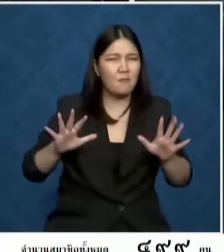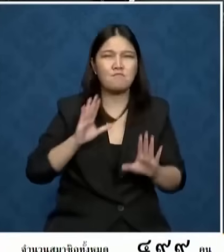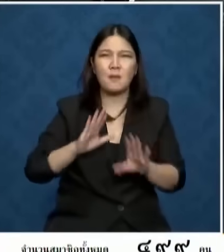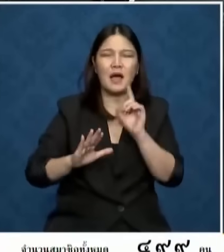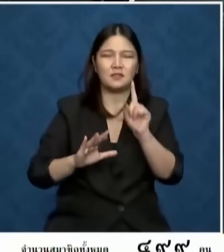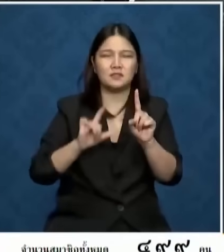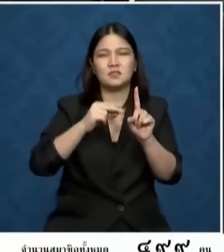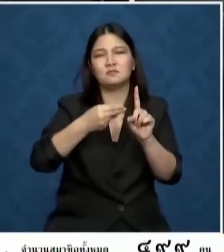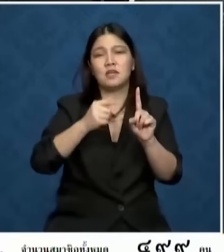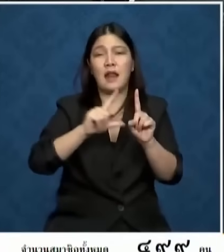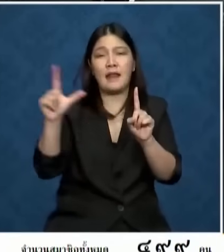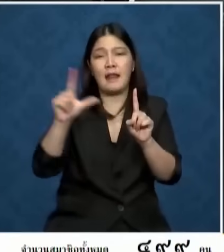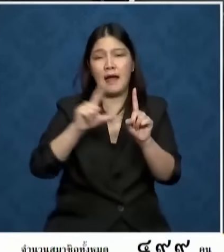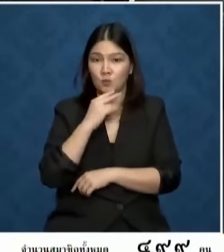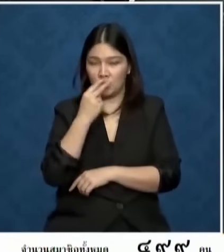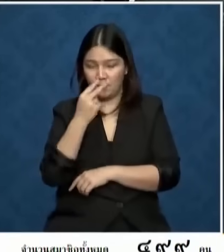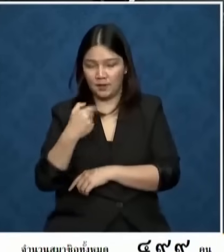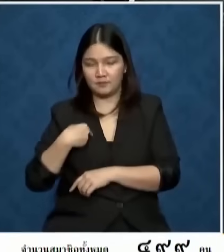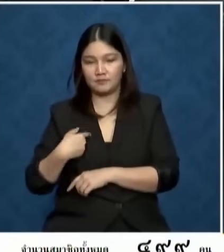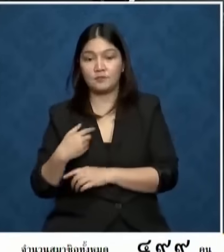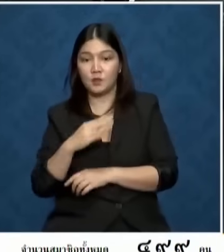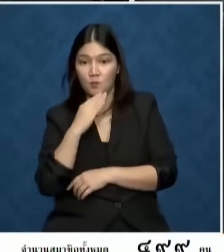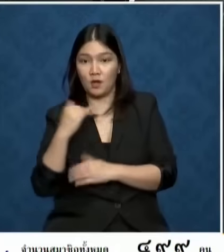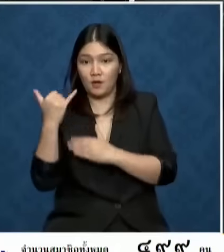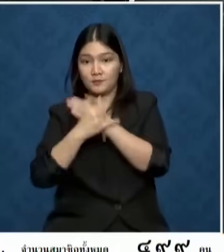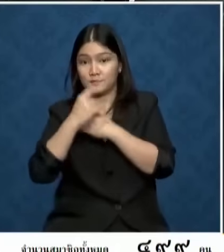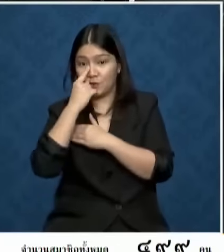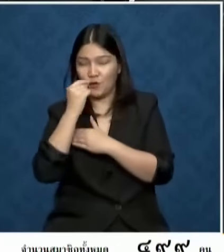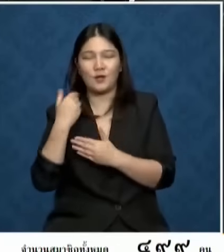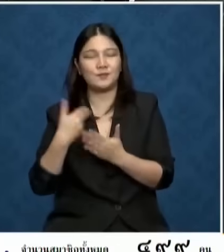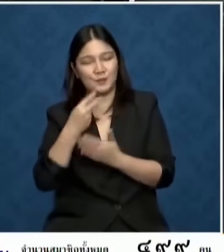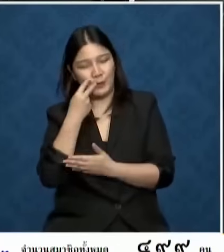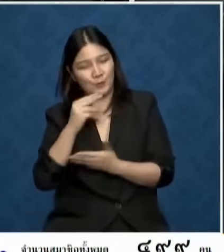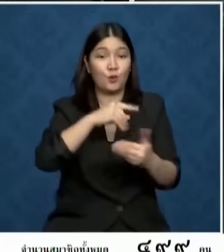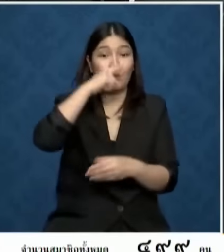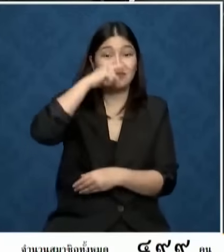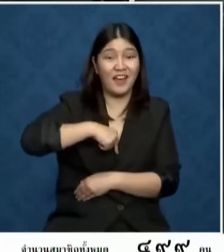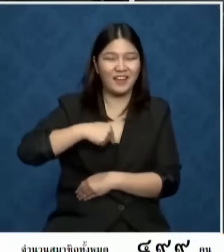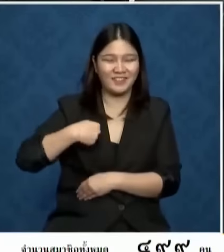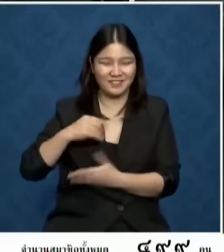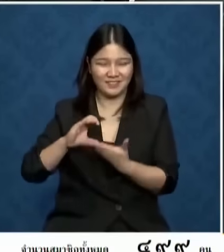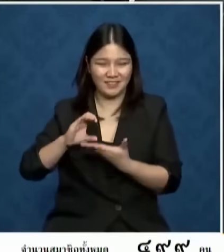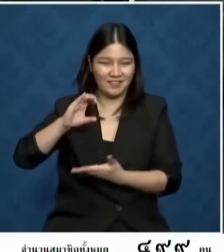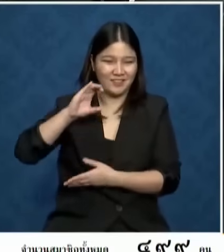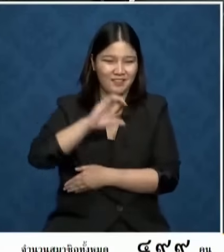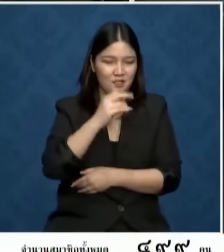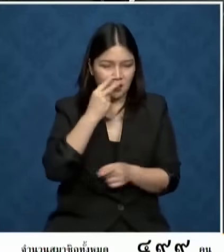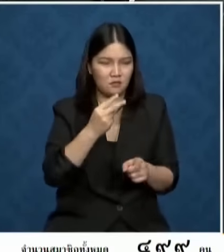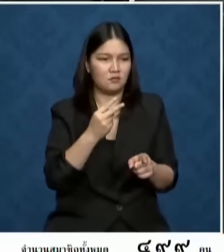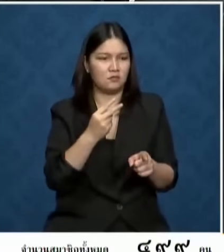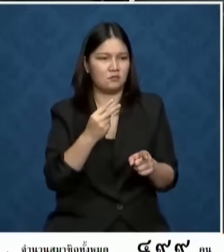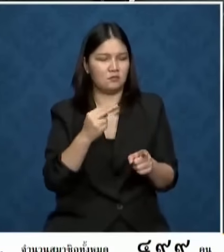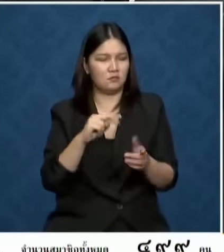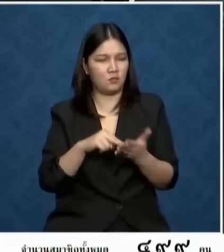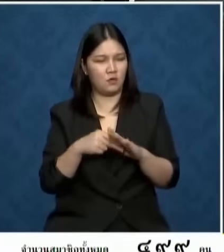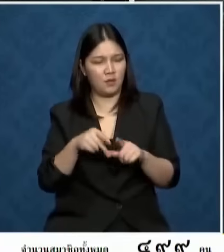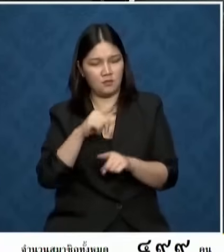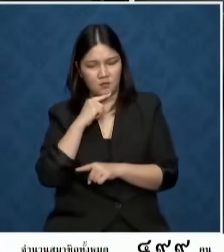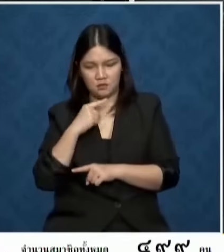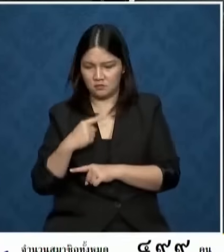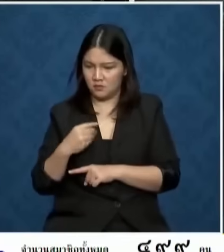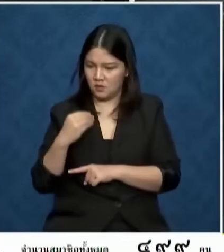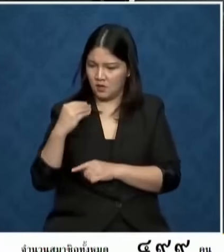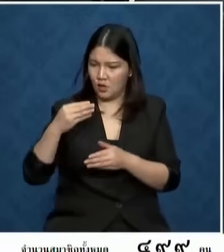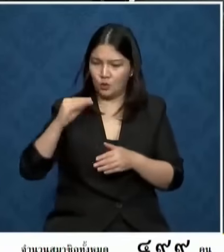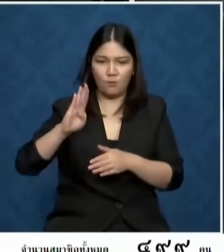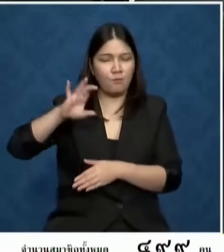ผมถามว่าถ้าผมเป็นนักธุรกิจต่างประเทศนำเงินมาลงทุนในประเทศไทยผมจำเป็นต้องตั้งงบประมาณในของบริษัทของ